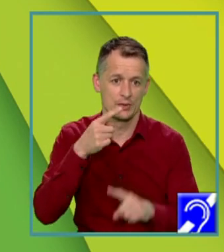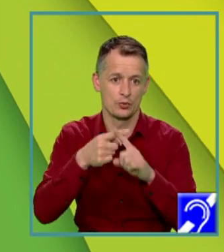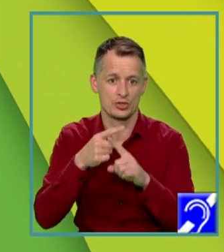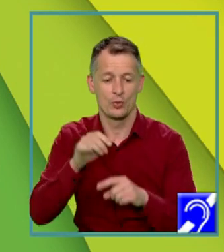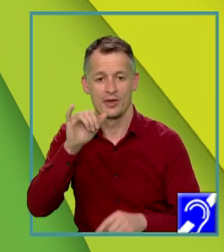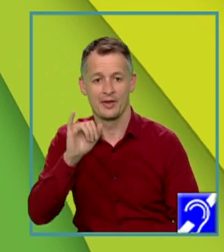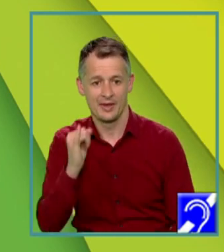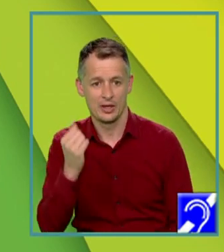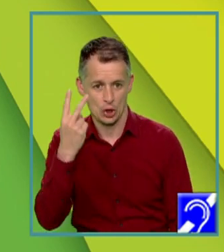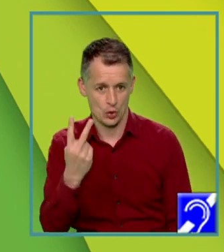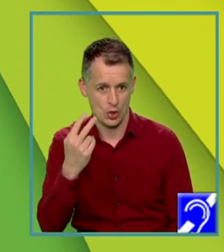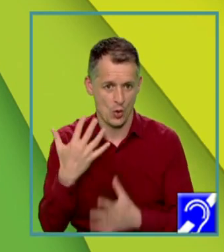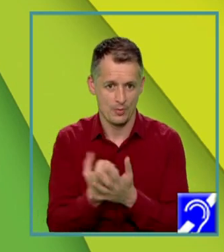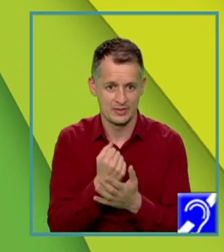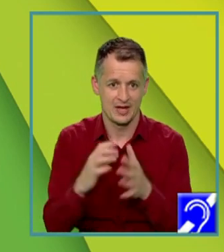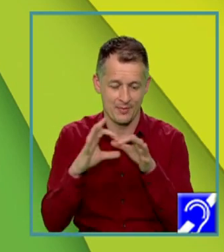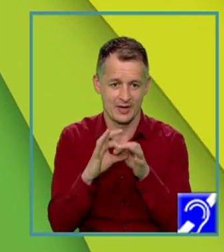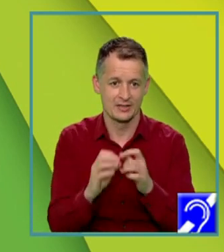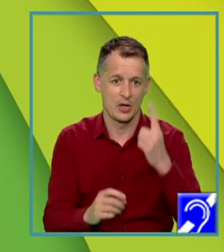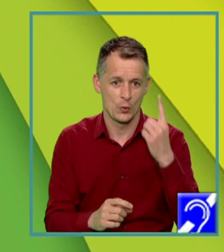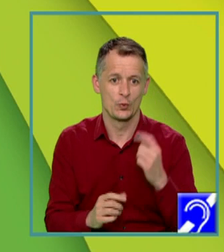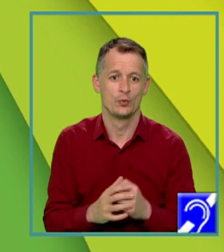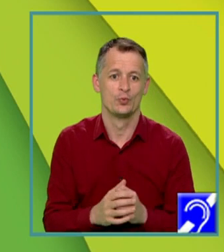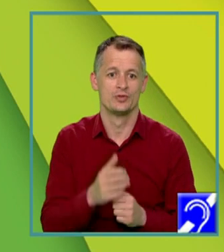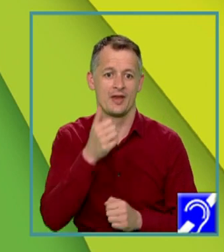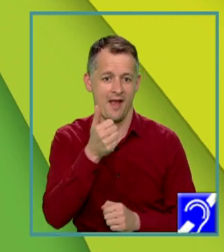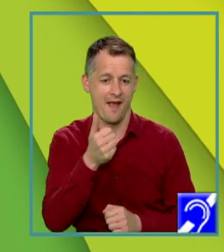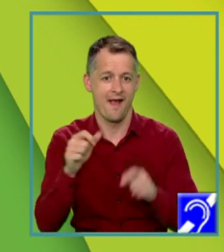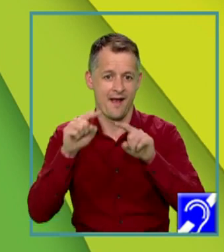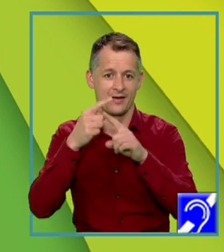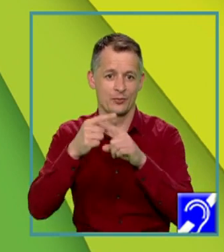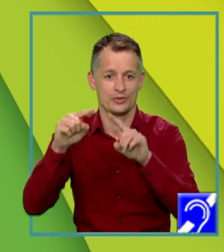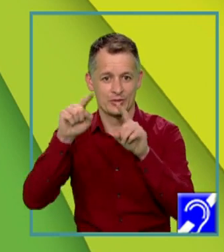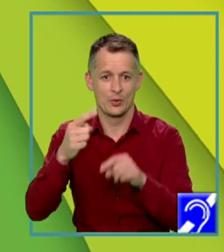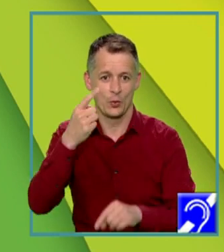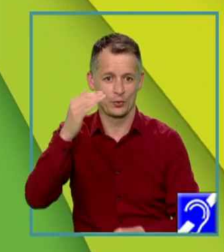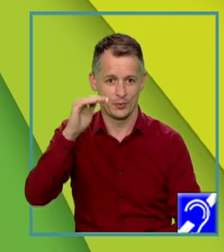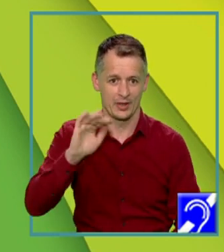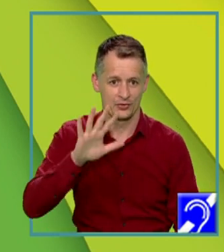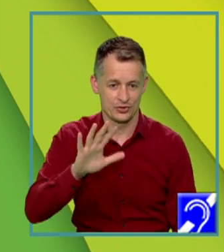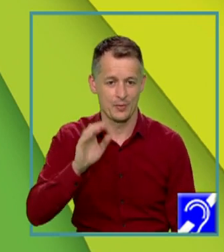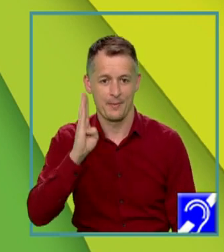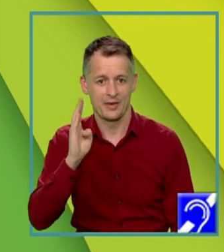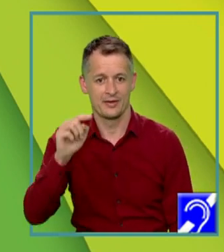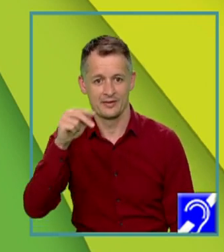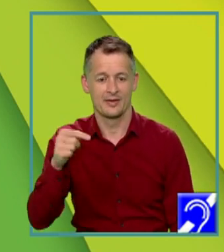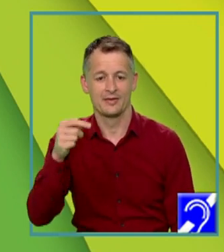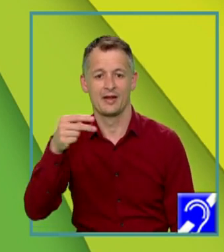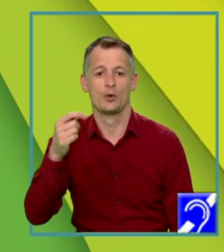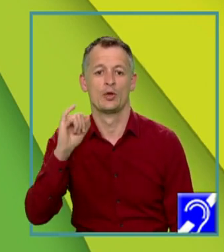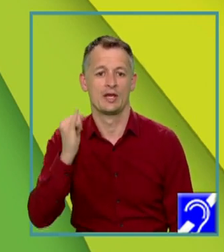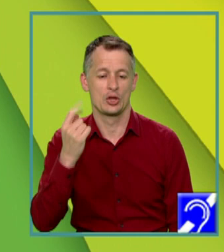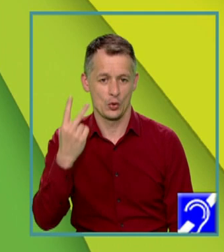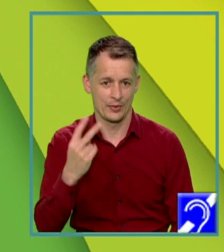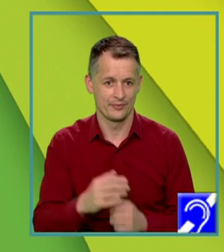înmulțit cu e 2 obținem relația 1 a anunțat cu 1 supra 5 b egal cu e doi că mulțimea